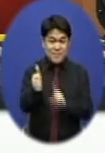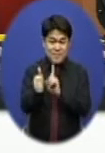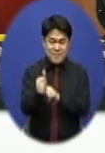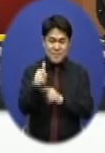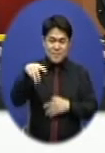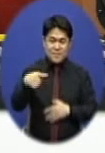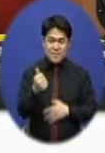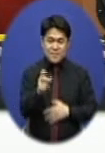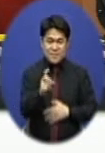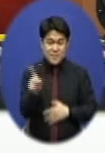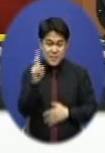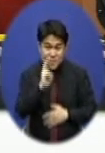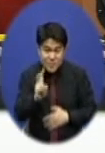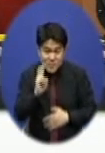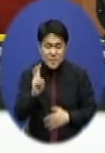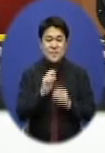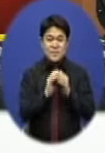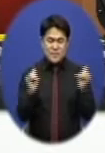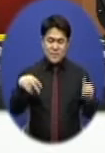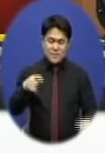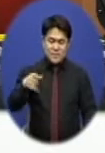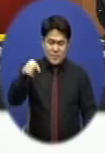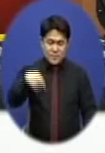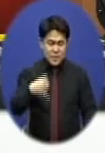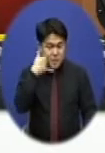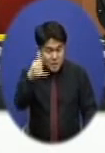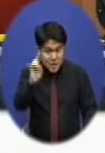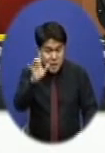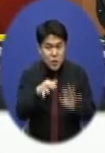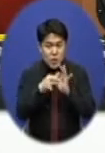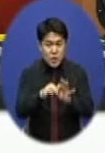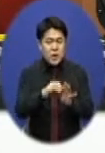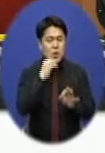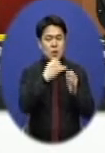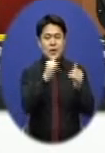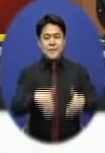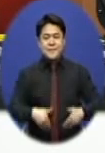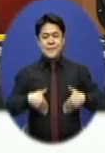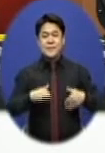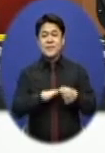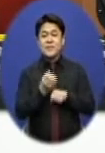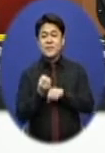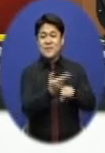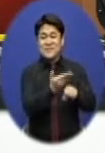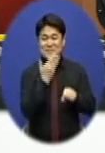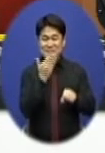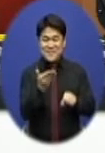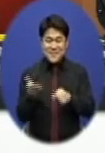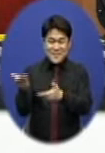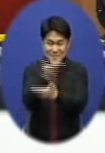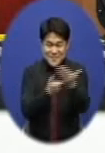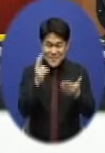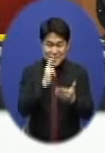부르는 가수 서정우입니다. 네. 전화 한 통화로 소외된 이웃에게 따뜻한 사랑을 전하는 나눔 노래자랑. 네.